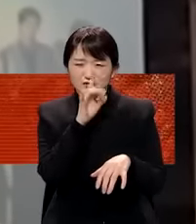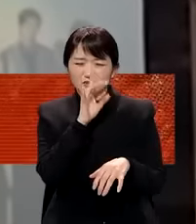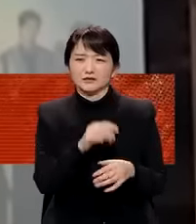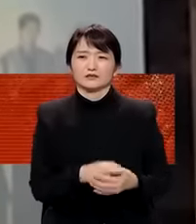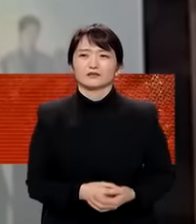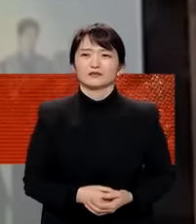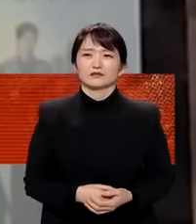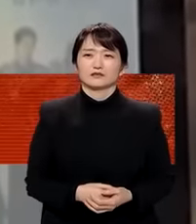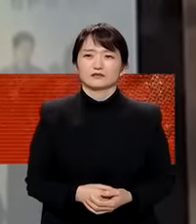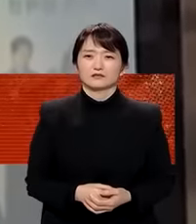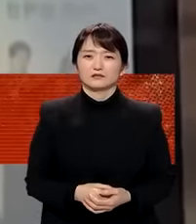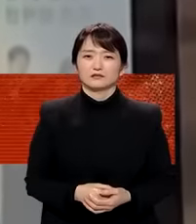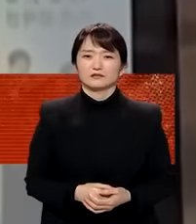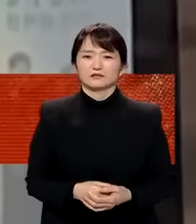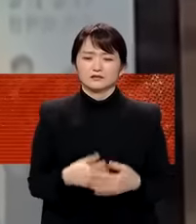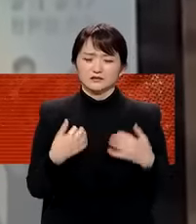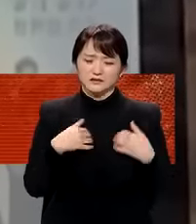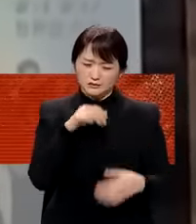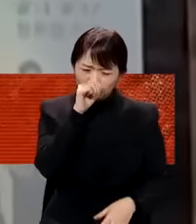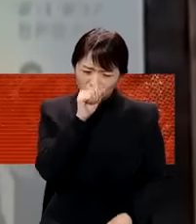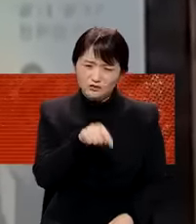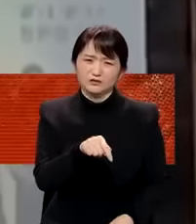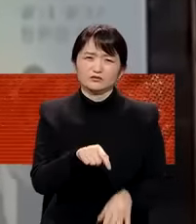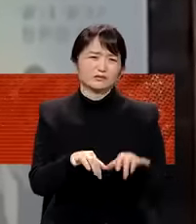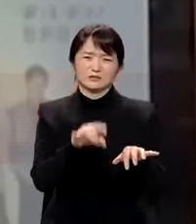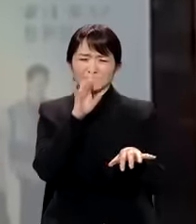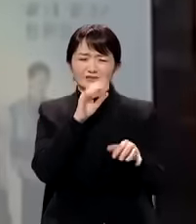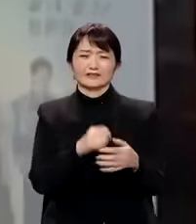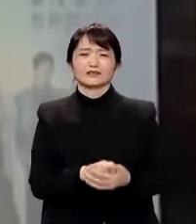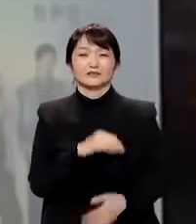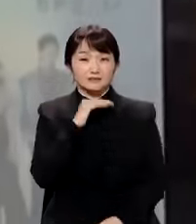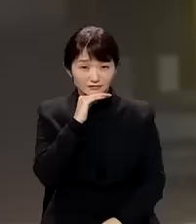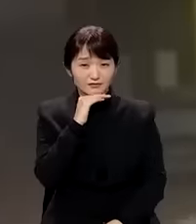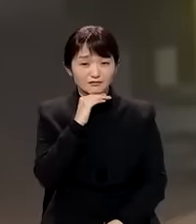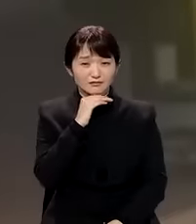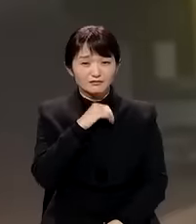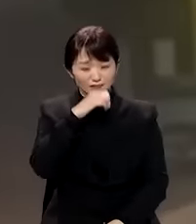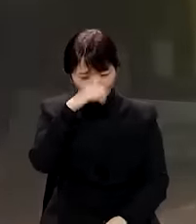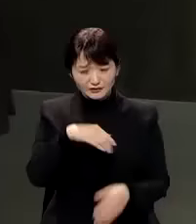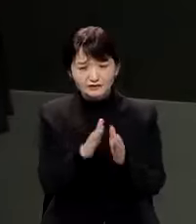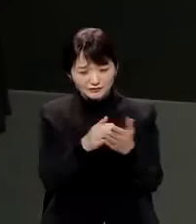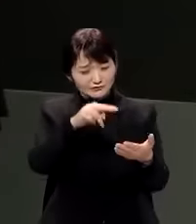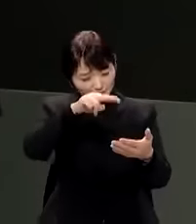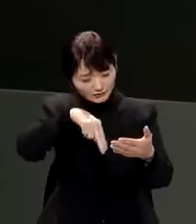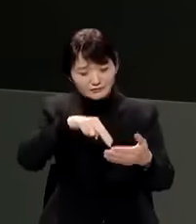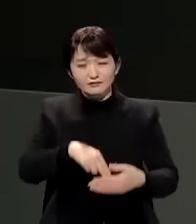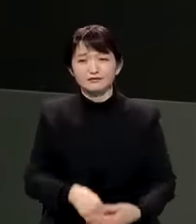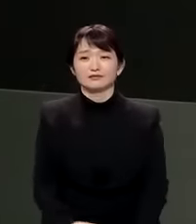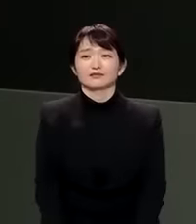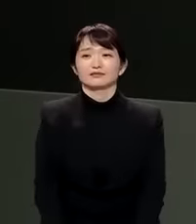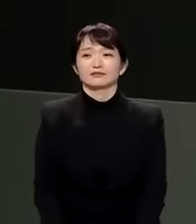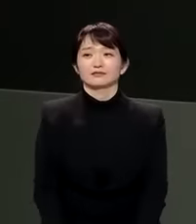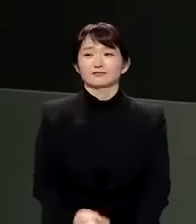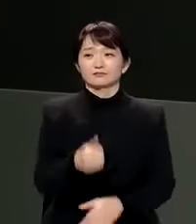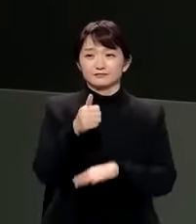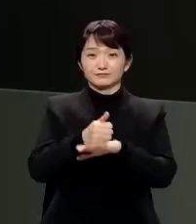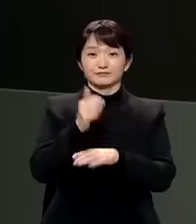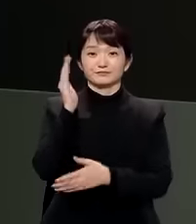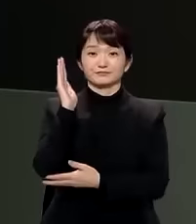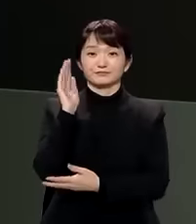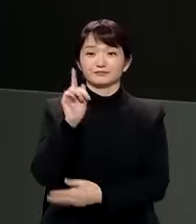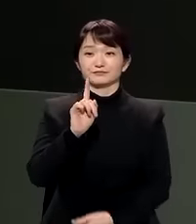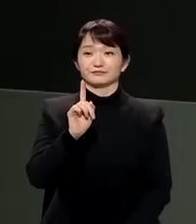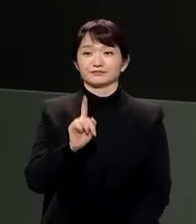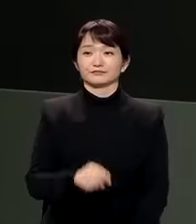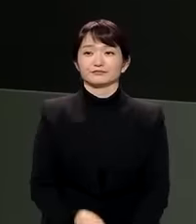컴퓨터예술학부 요 알 책을 보세요네 알겠습니다 좋습니다 자 예 마지막 사연으로